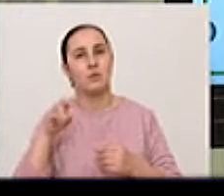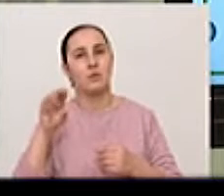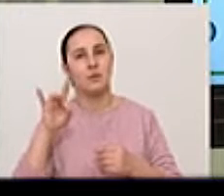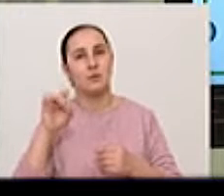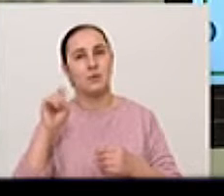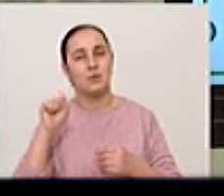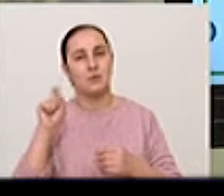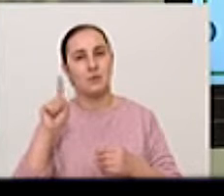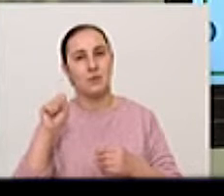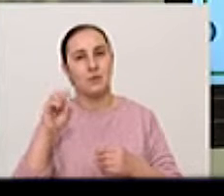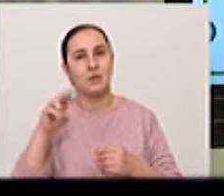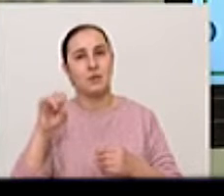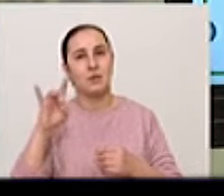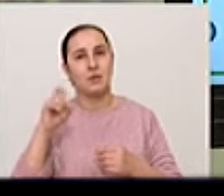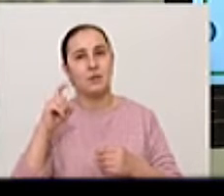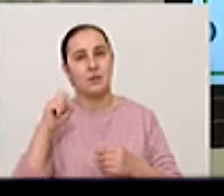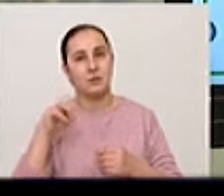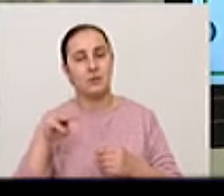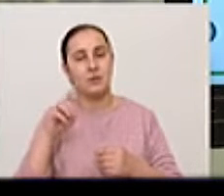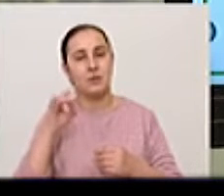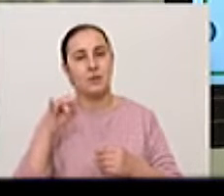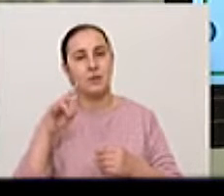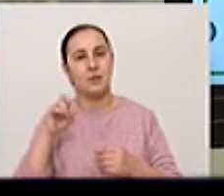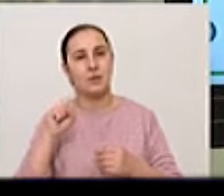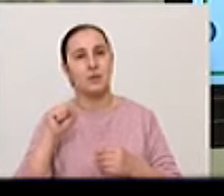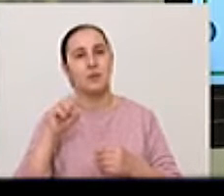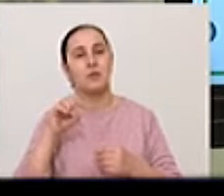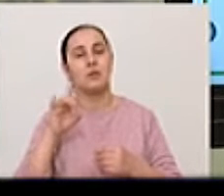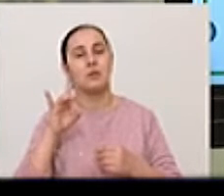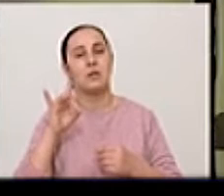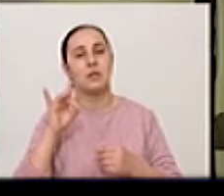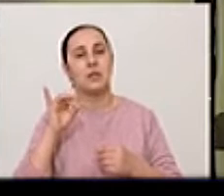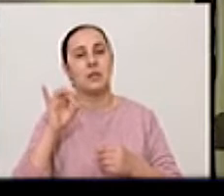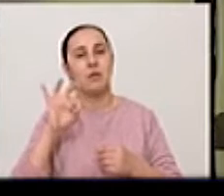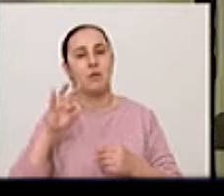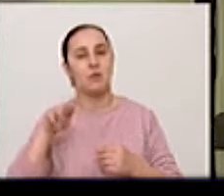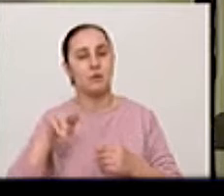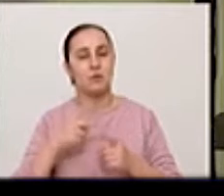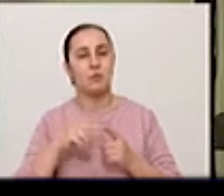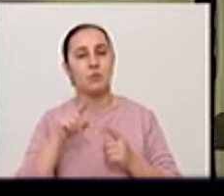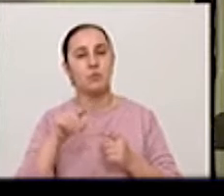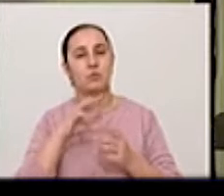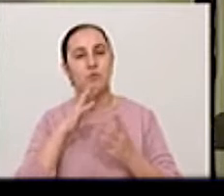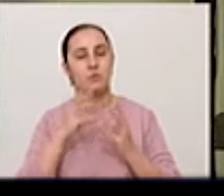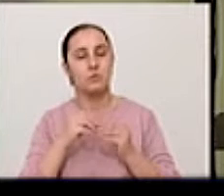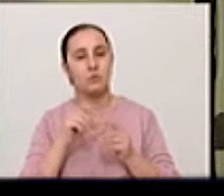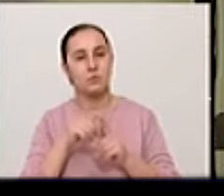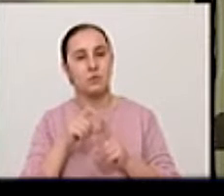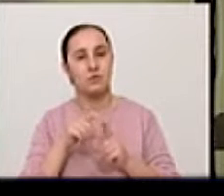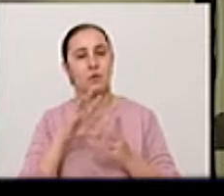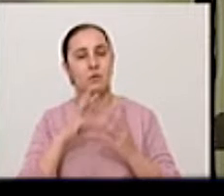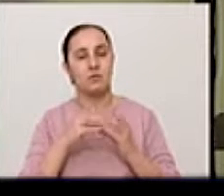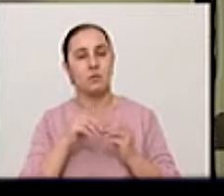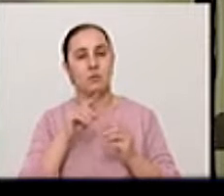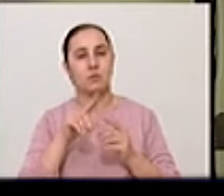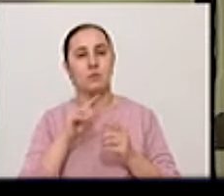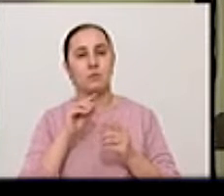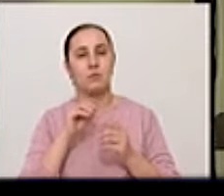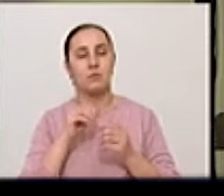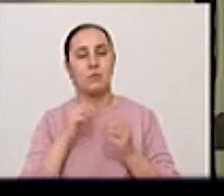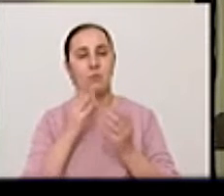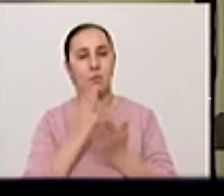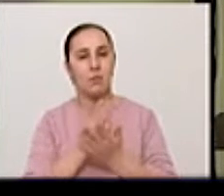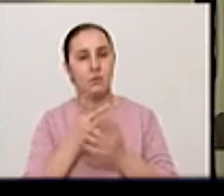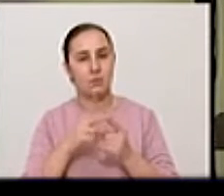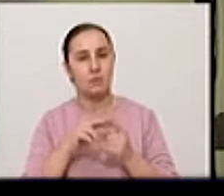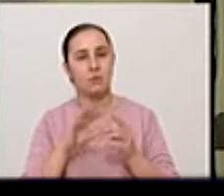aldamoq, qutulmoq, roya. Demak, ushbu so'zlarning o'z qatlamga yoki o'zlashma qatlamga mansub